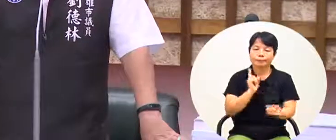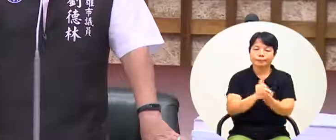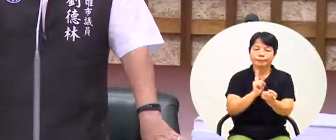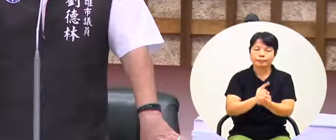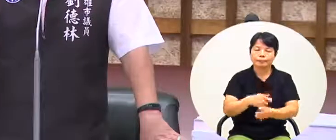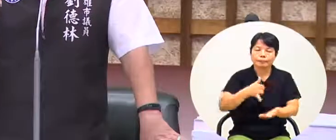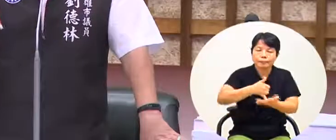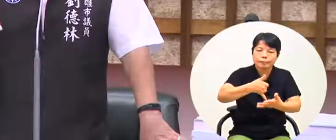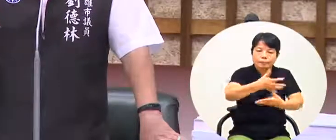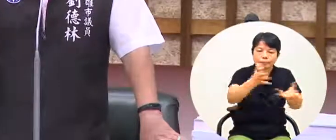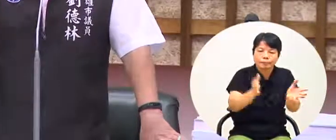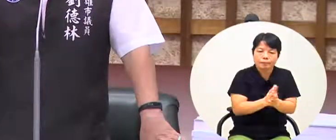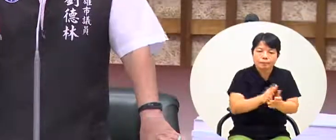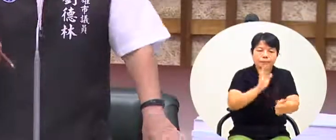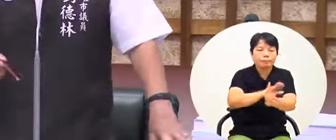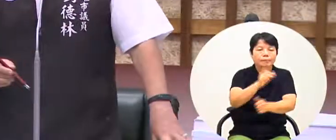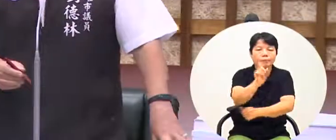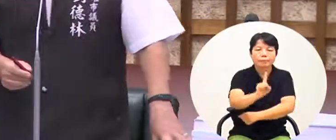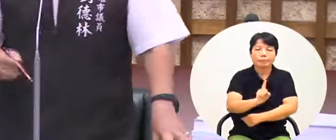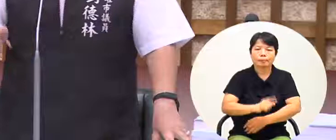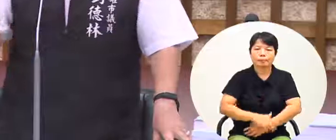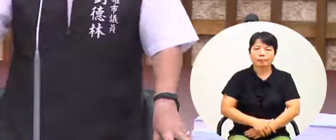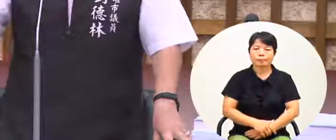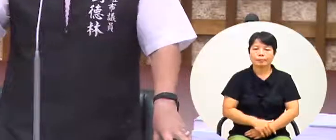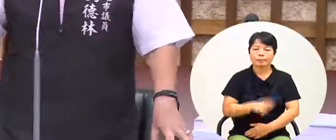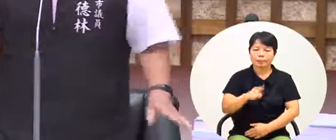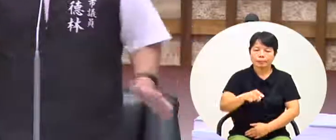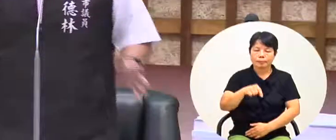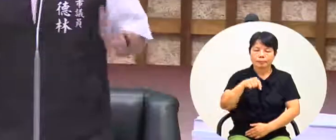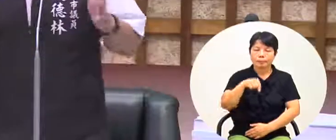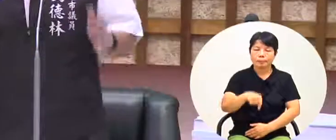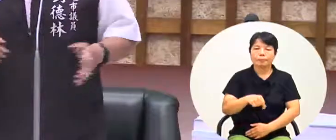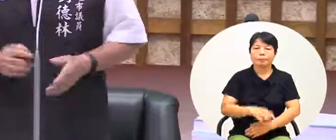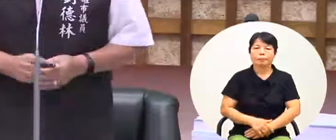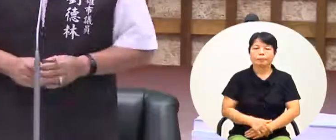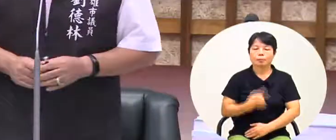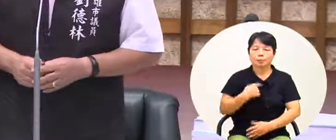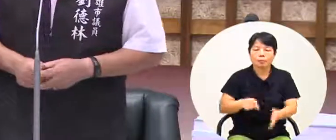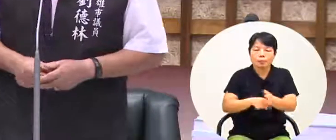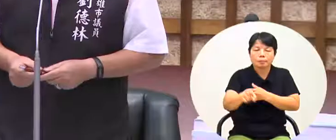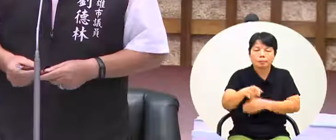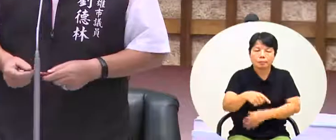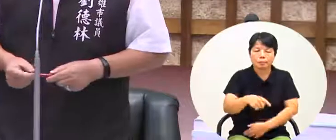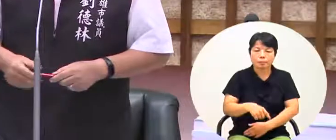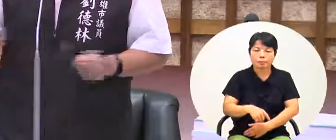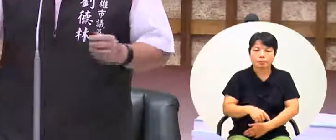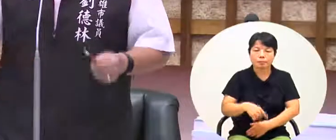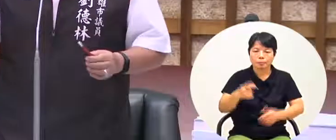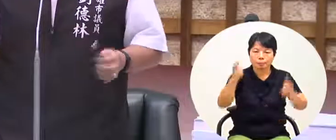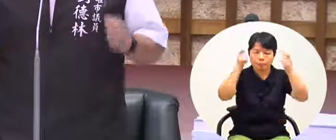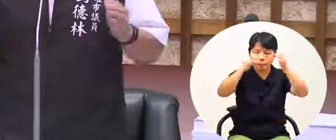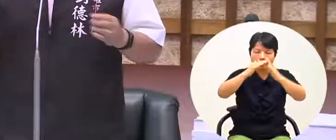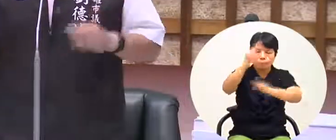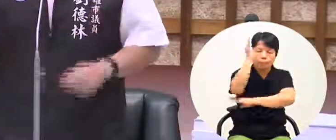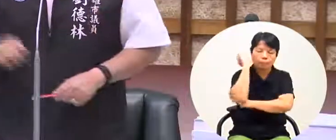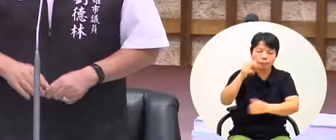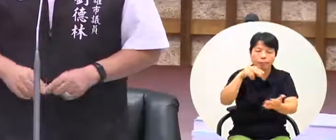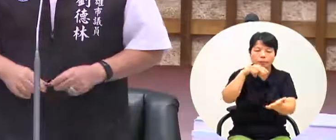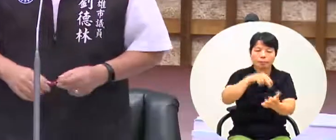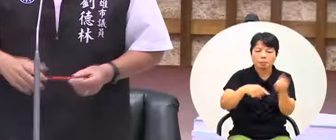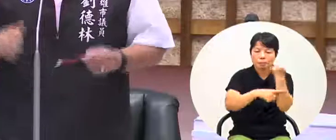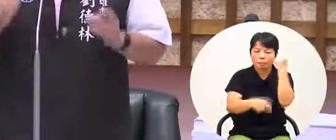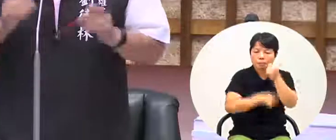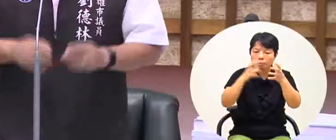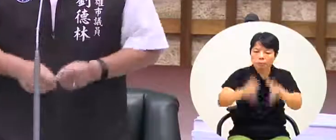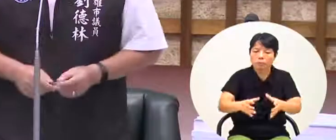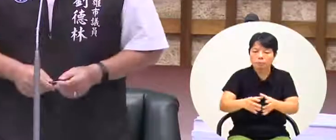么？所以说在这上面，我们一直在这边看到政府立法的精神是什么。政府的立法精神当然是希